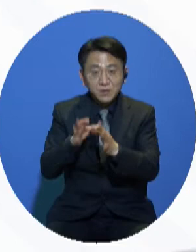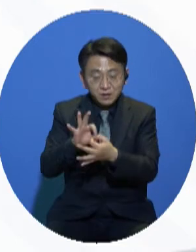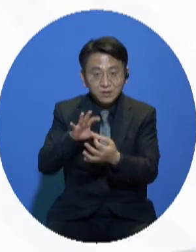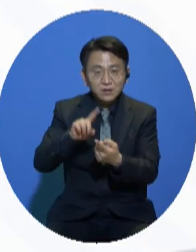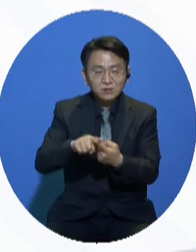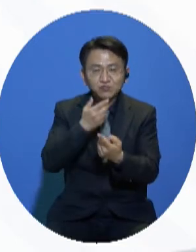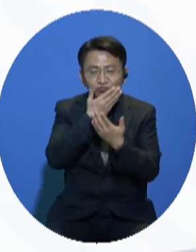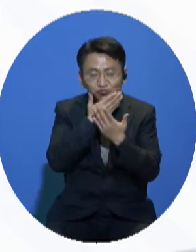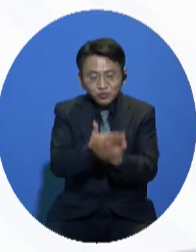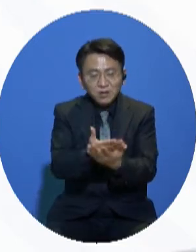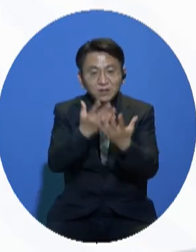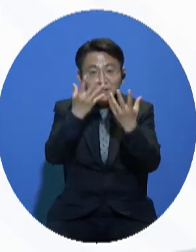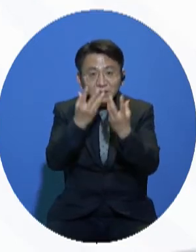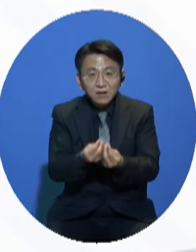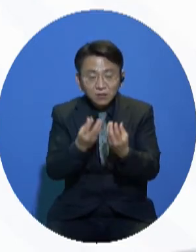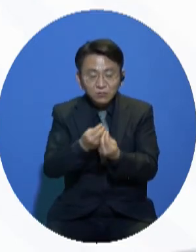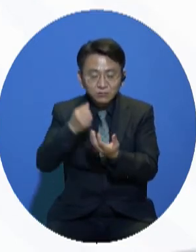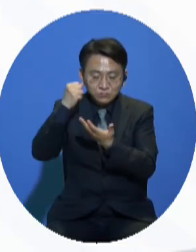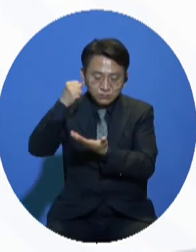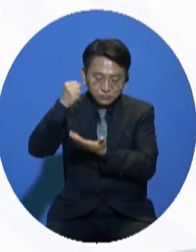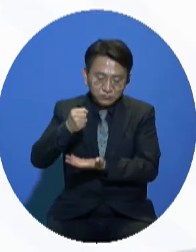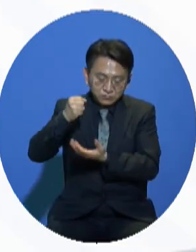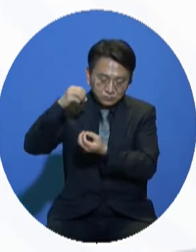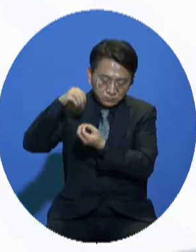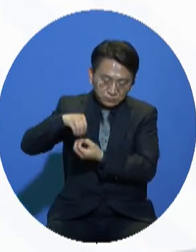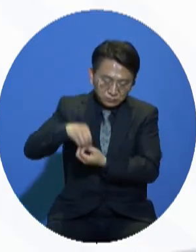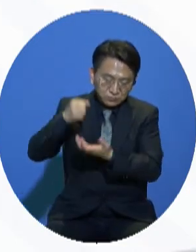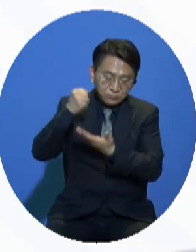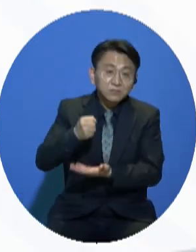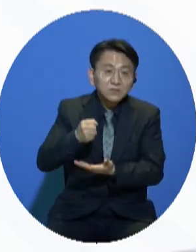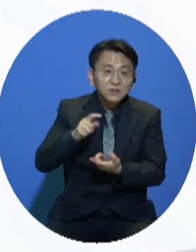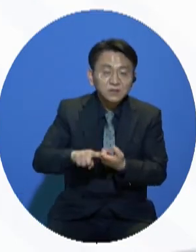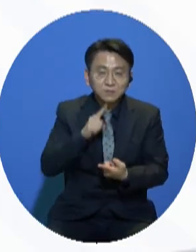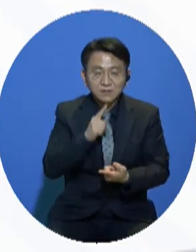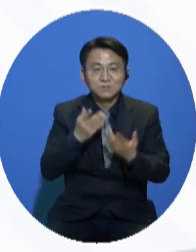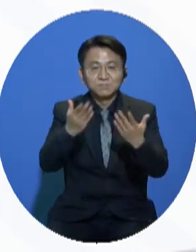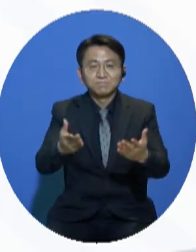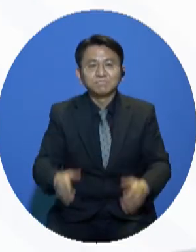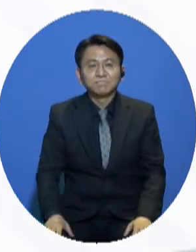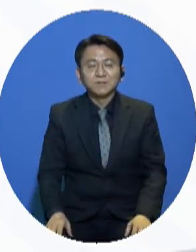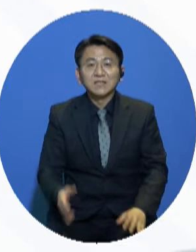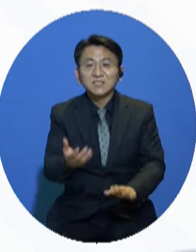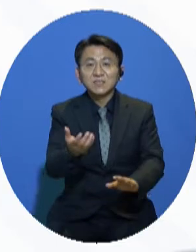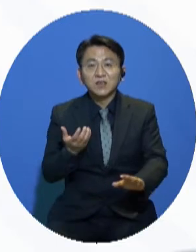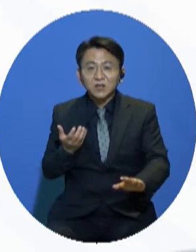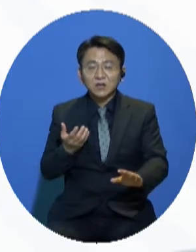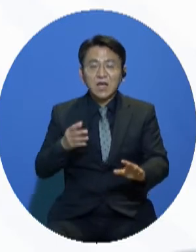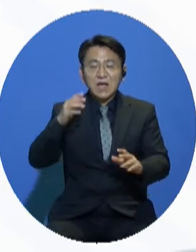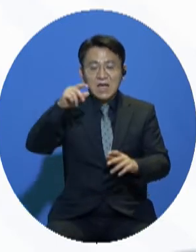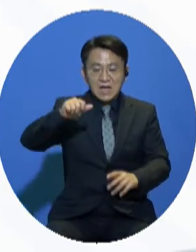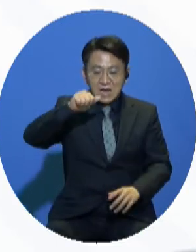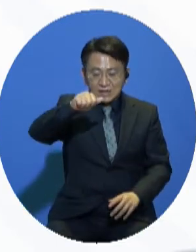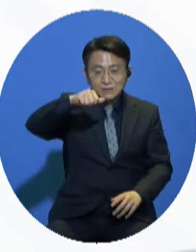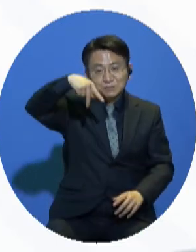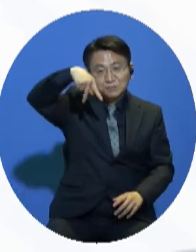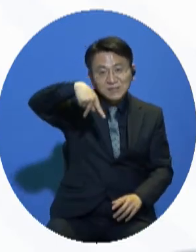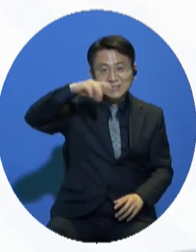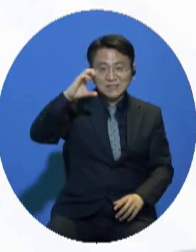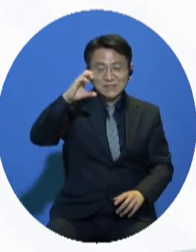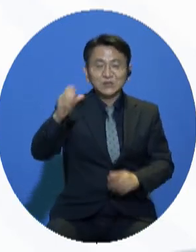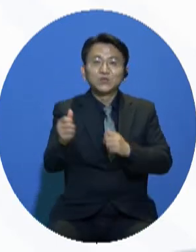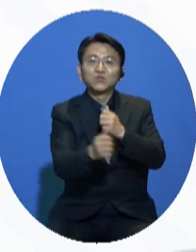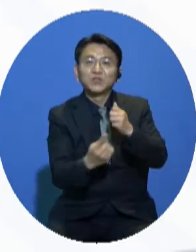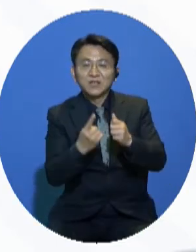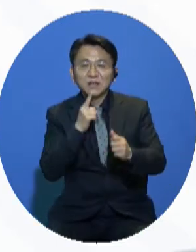대회의 주요 요소, 주요 유산 요소에 대해서만 말씀을 드리도록 노력하겠습니다. 하지만 그러기에 앞서서 아시아 패럴림픽 위원회 잠시